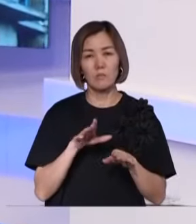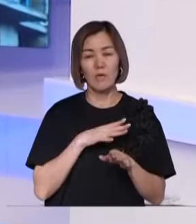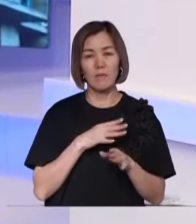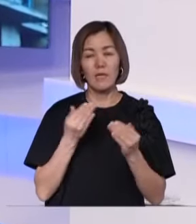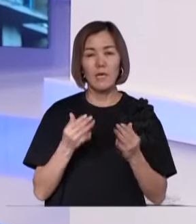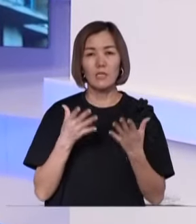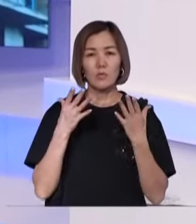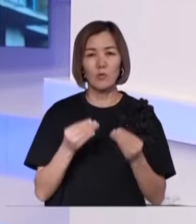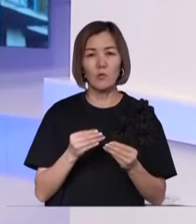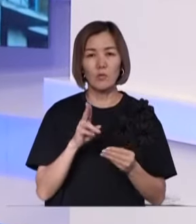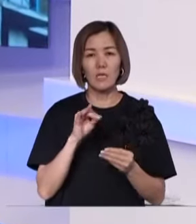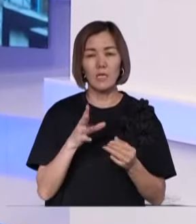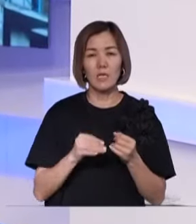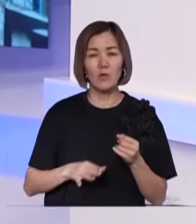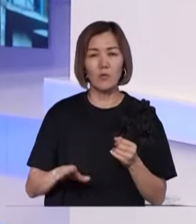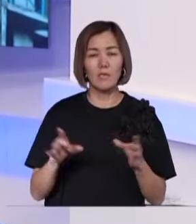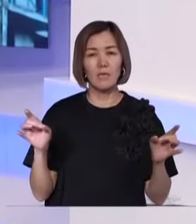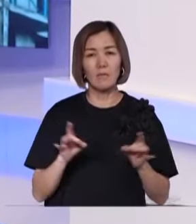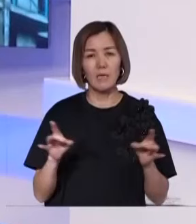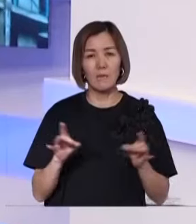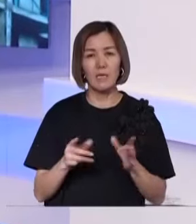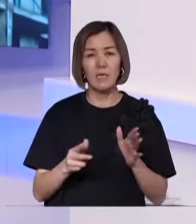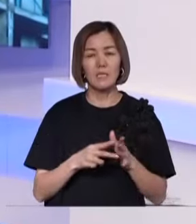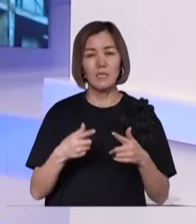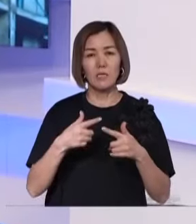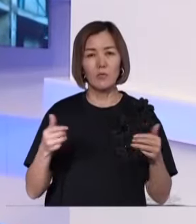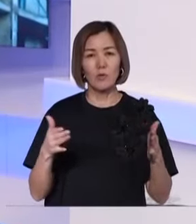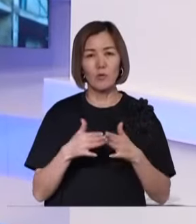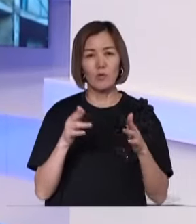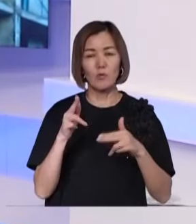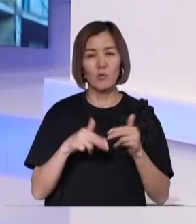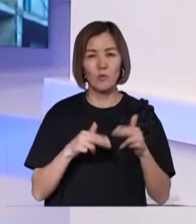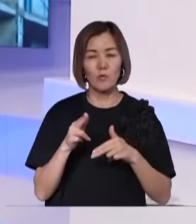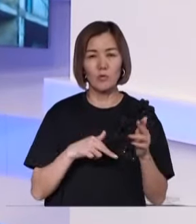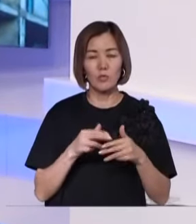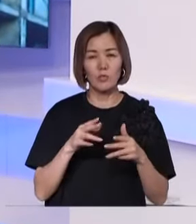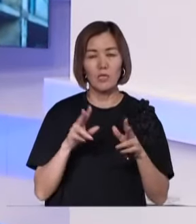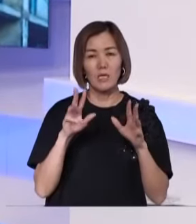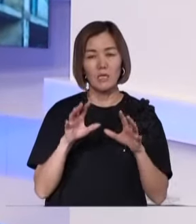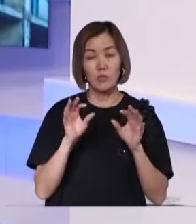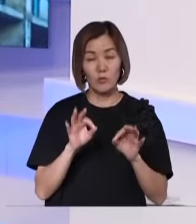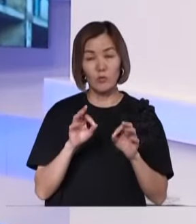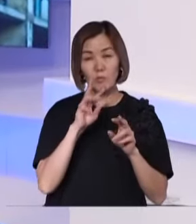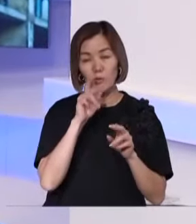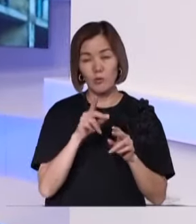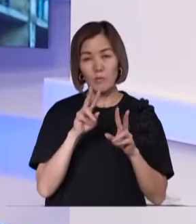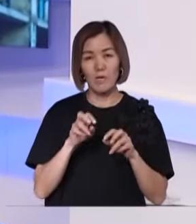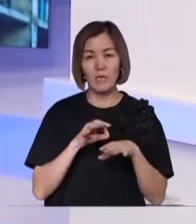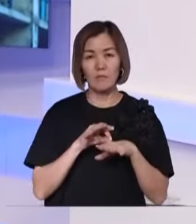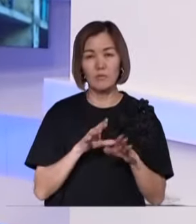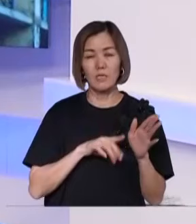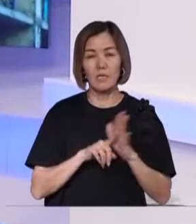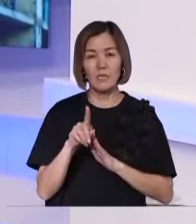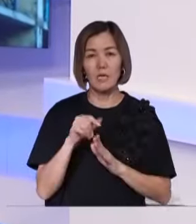Ал қазіргі уақытта Кеген ауданындағы мейрамхана мен 8 қонақ үй кешені құрылысының заңдылығы қаралып жатыр. Айта кетейік, жыл басынан бері